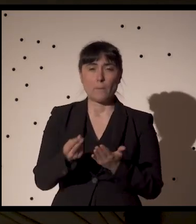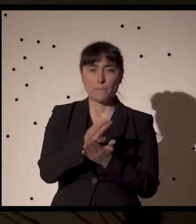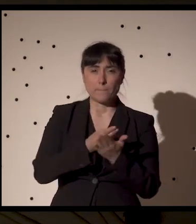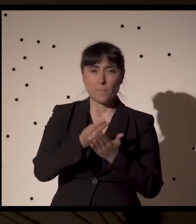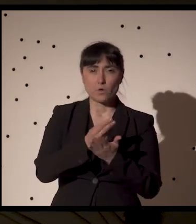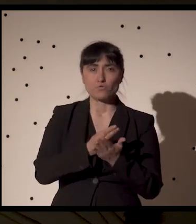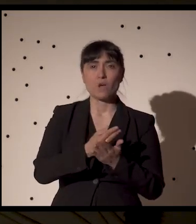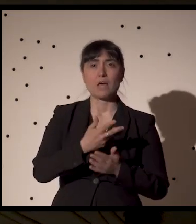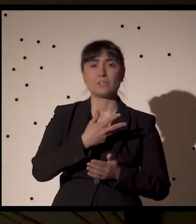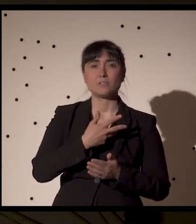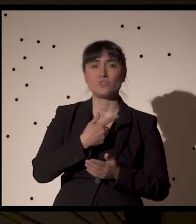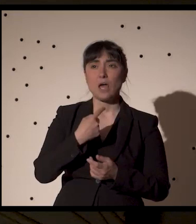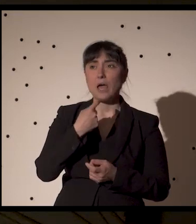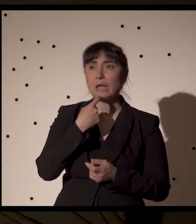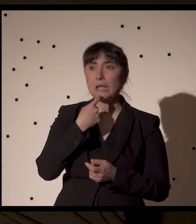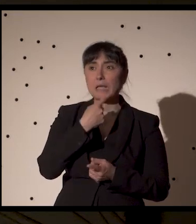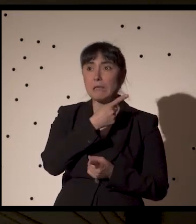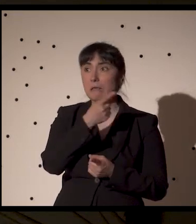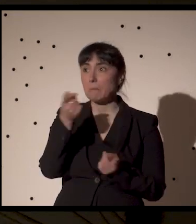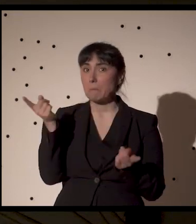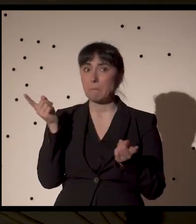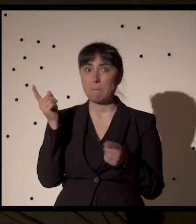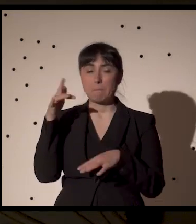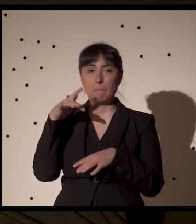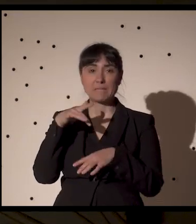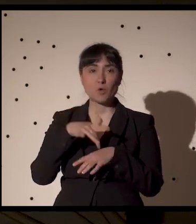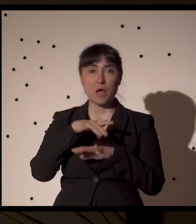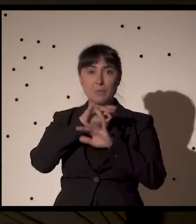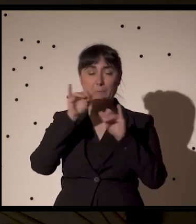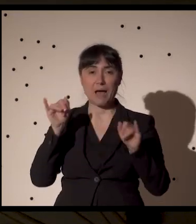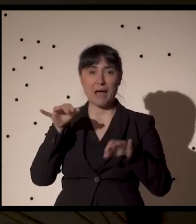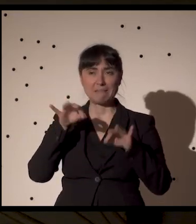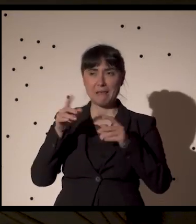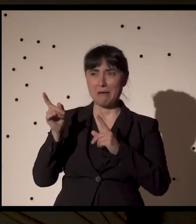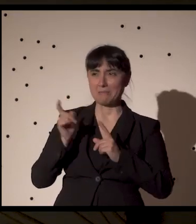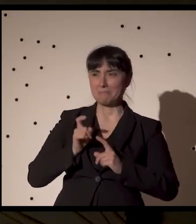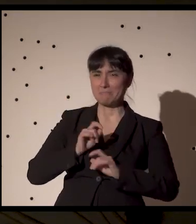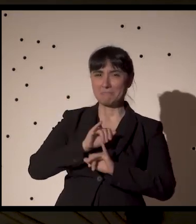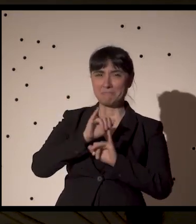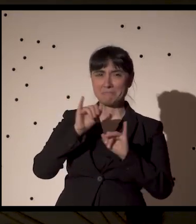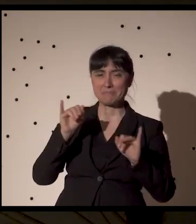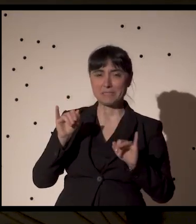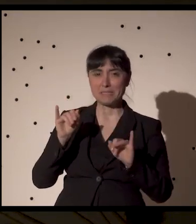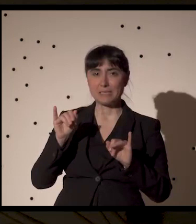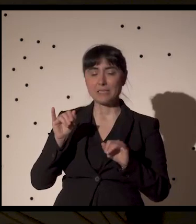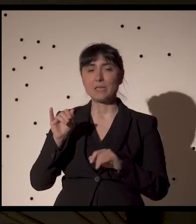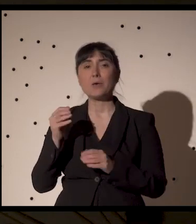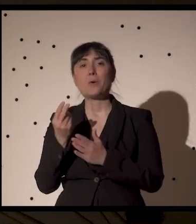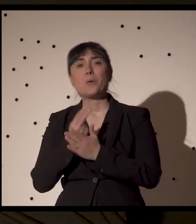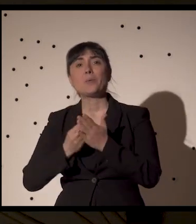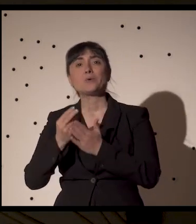a chi non ha mai messo piede a teatro nella propria vita agli incontri teatrali del terzo tipo per